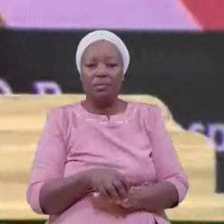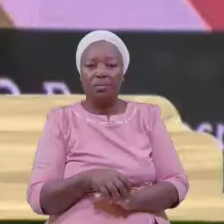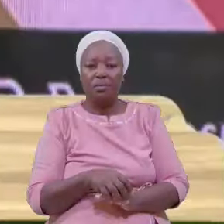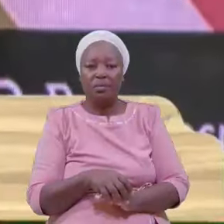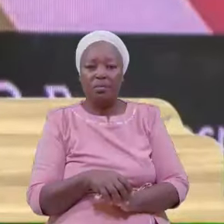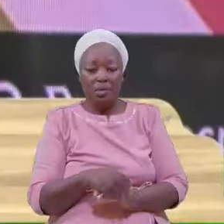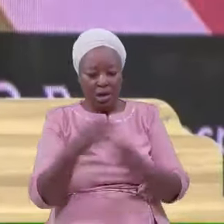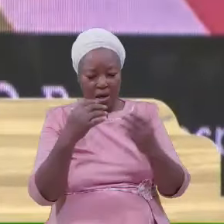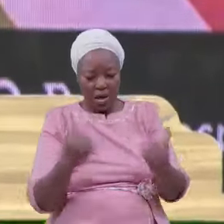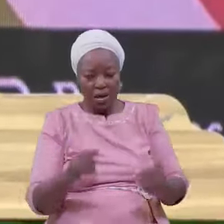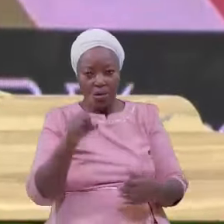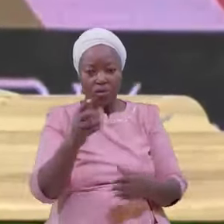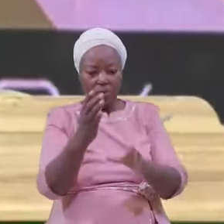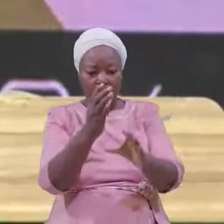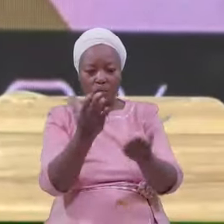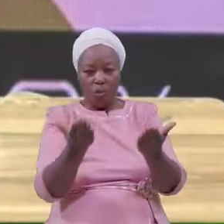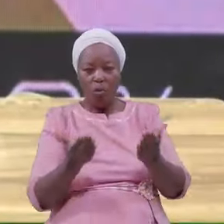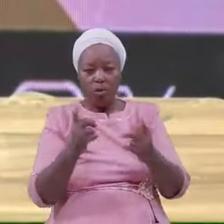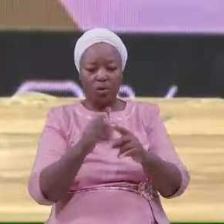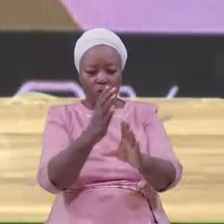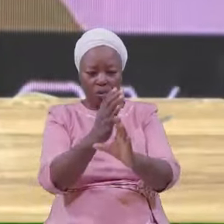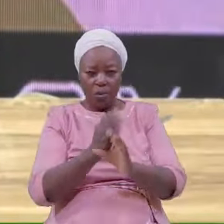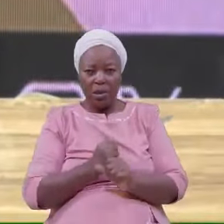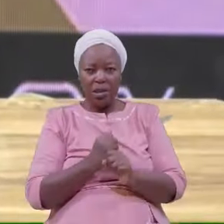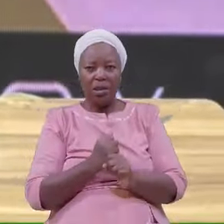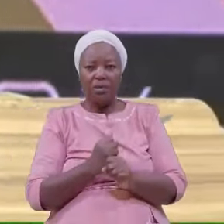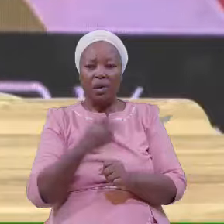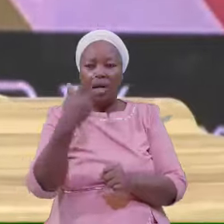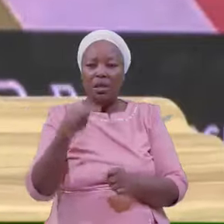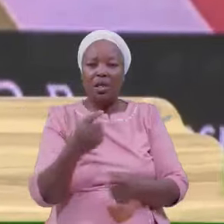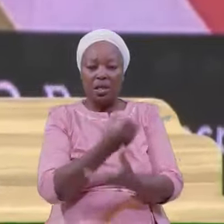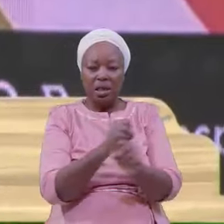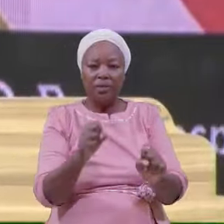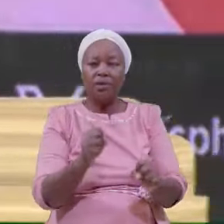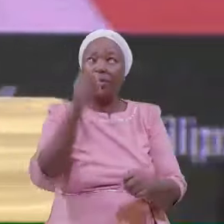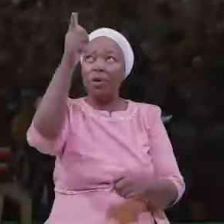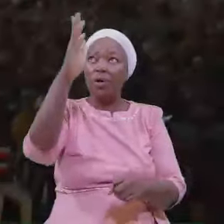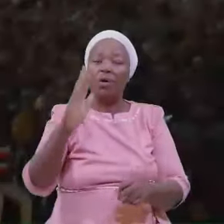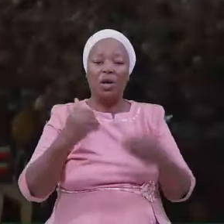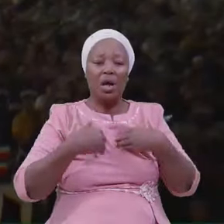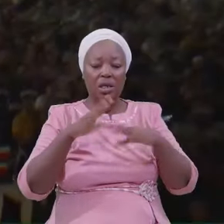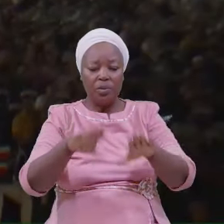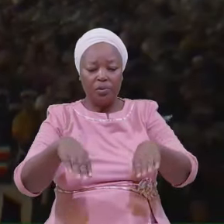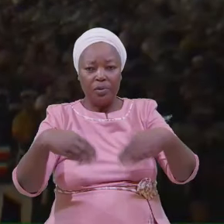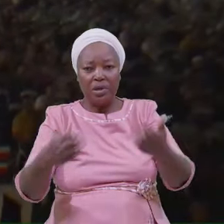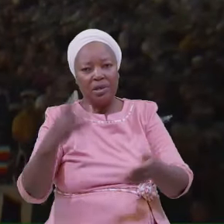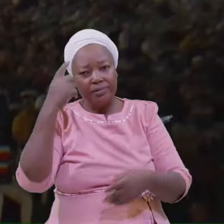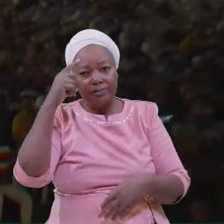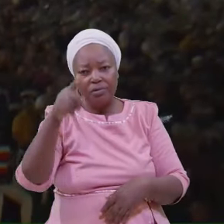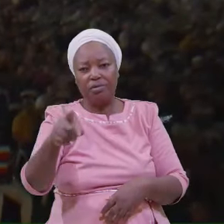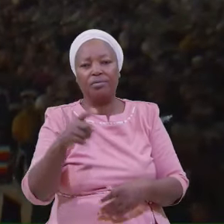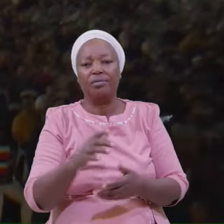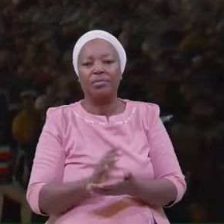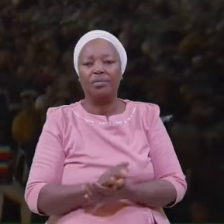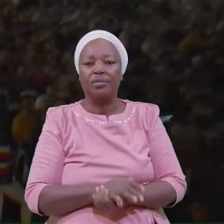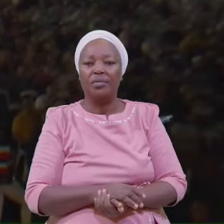to receive the salvation God has provided for you. At ngayon ay naniniwala